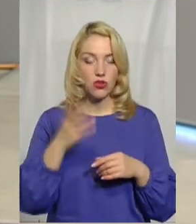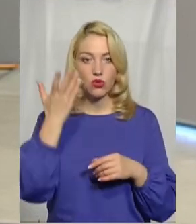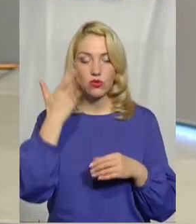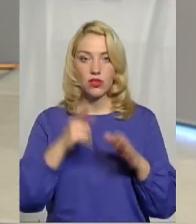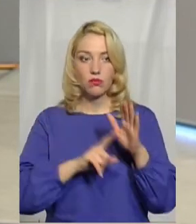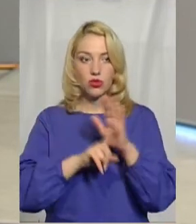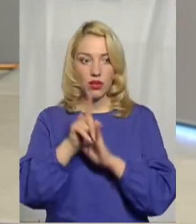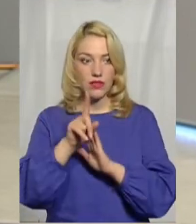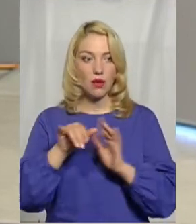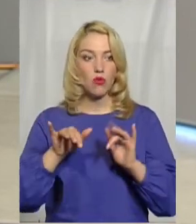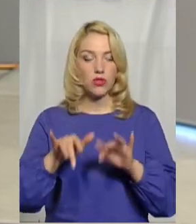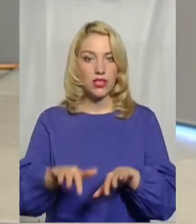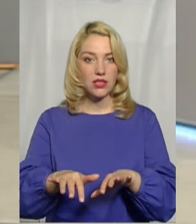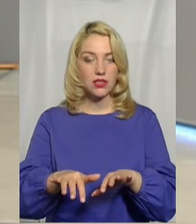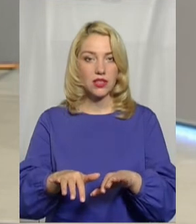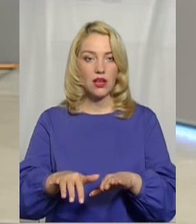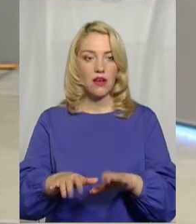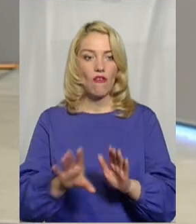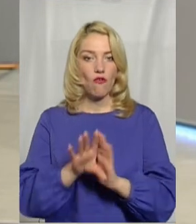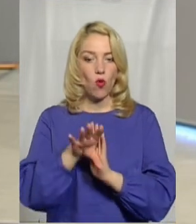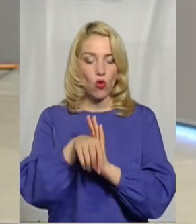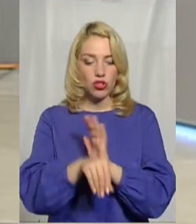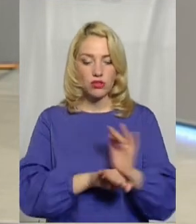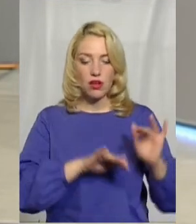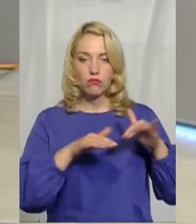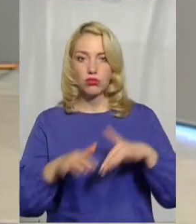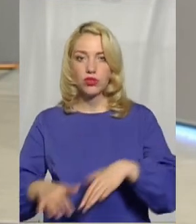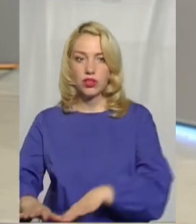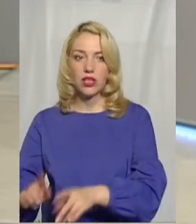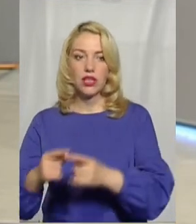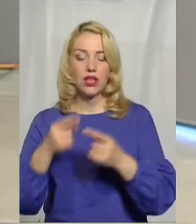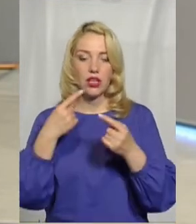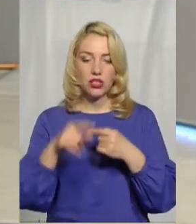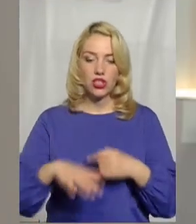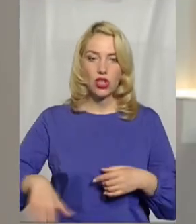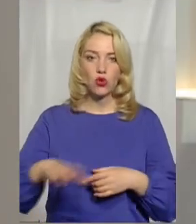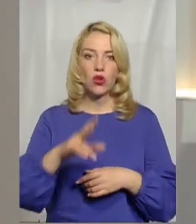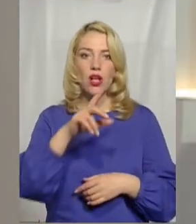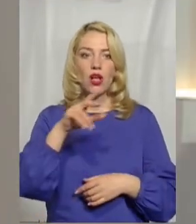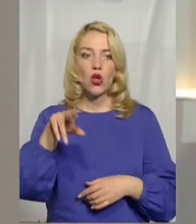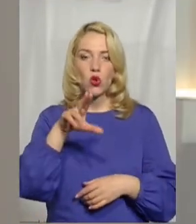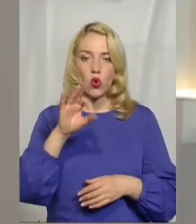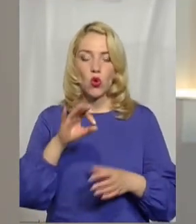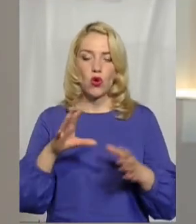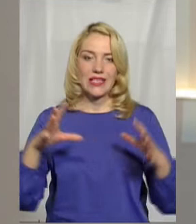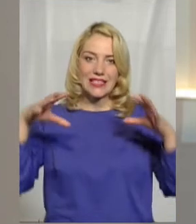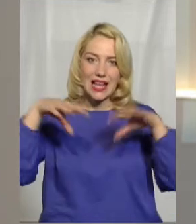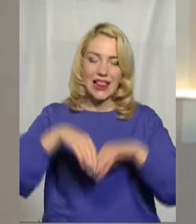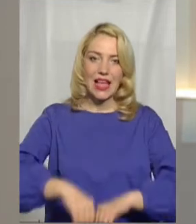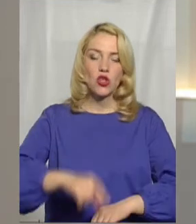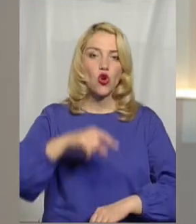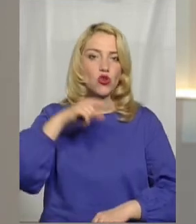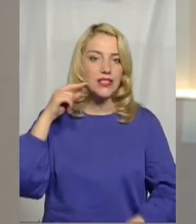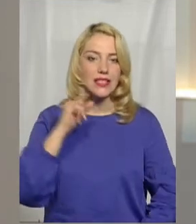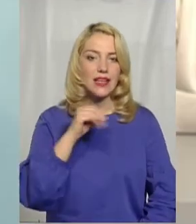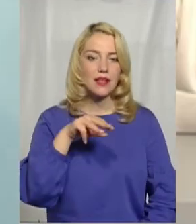почався процес входження Поділля і інших територій до складу Російської імперії, то, відповідно, для того, щоб